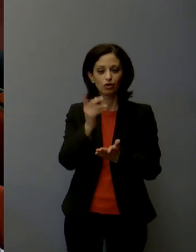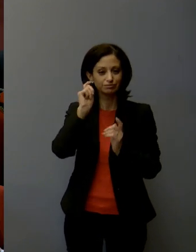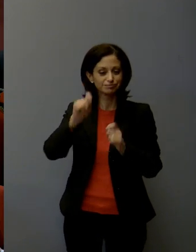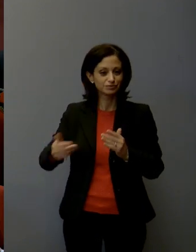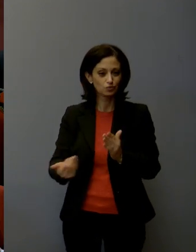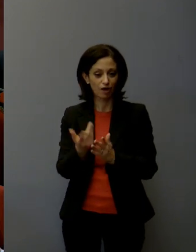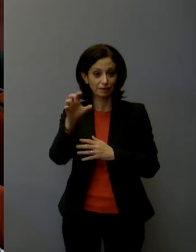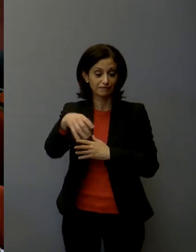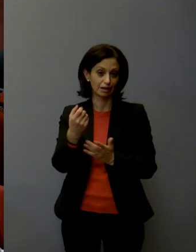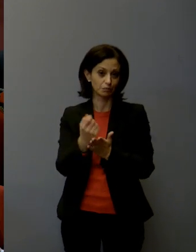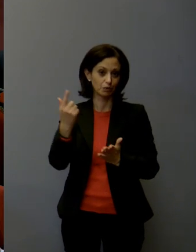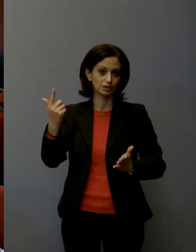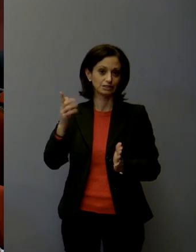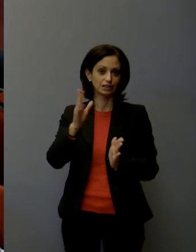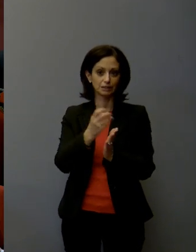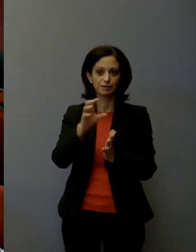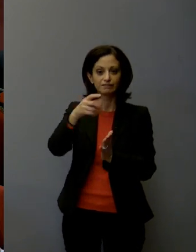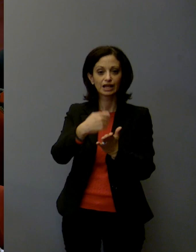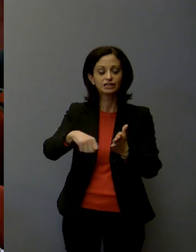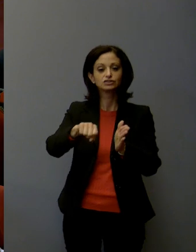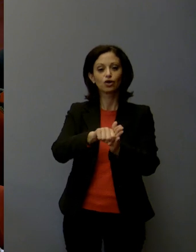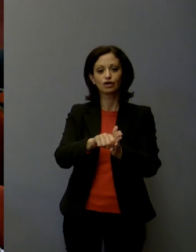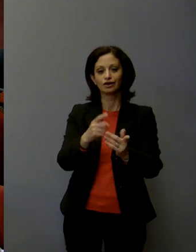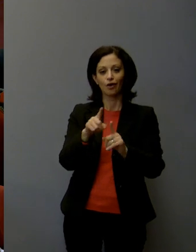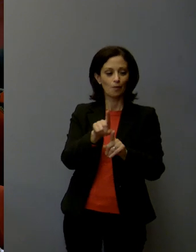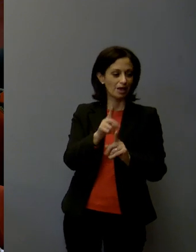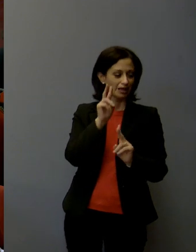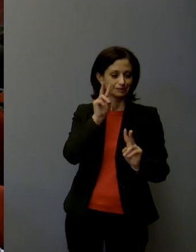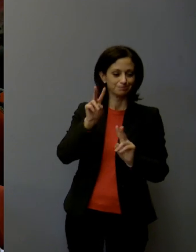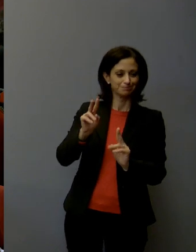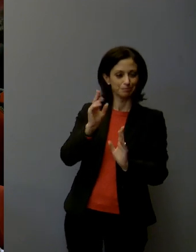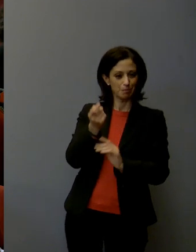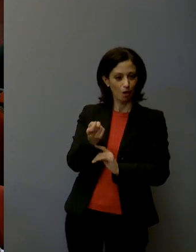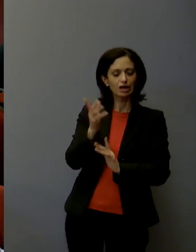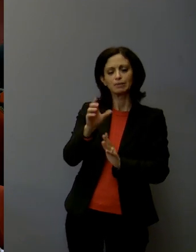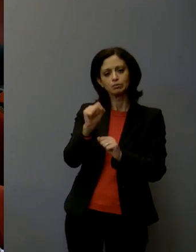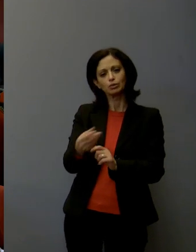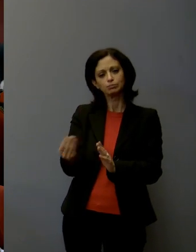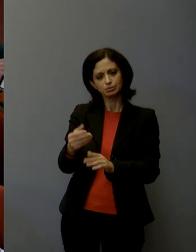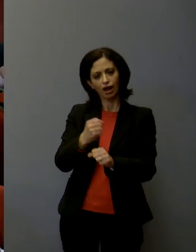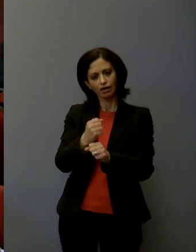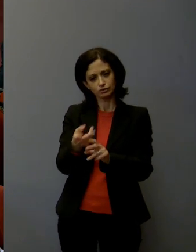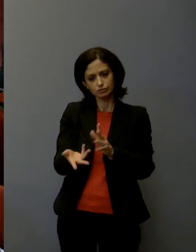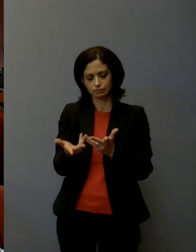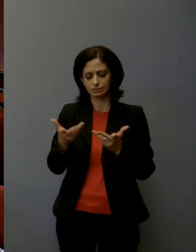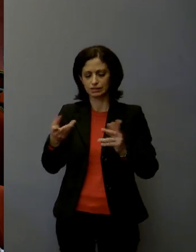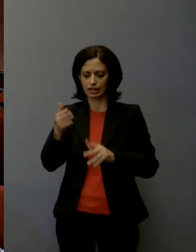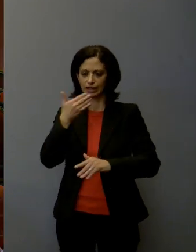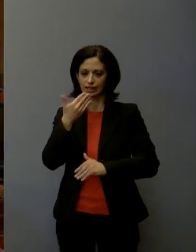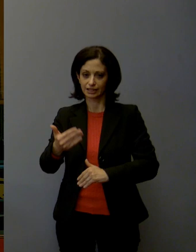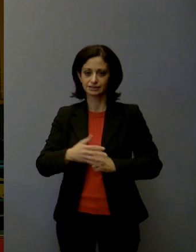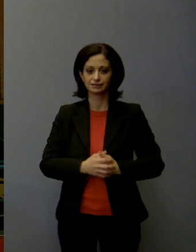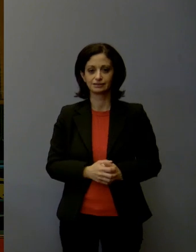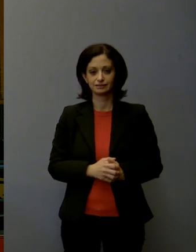villa molto importante una delle vie storiche ancora poco attenzionate ma su cui si può fare sicuramente un grande lavoro Grazie